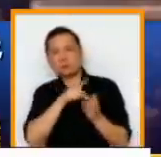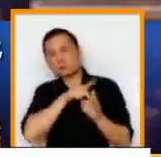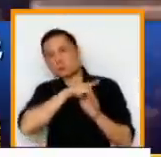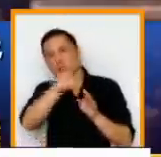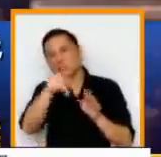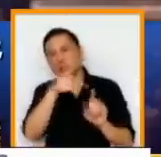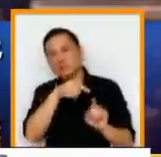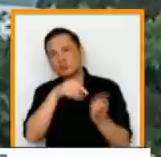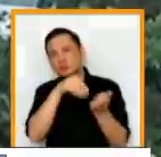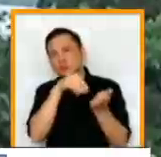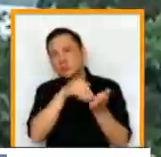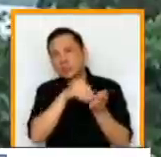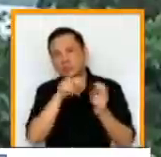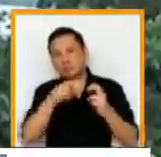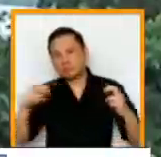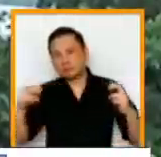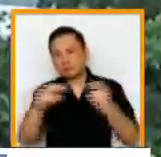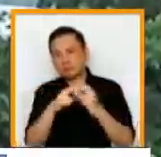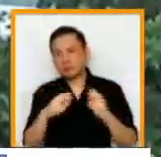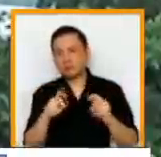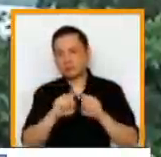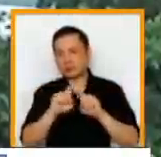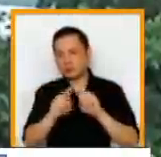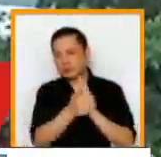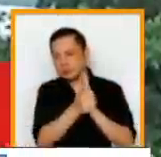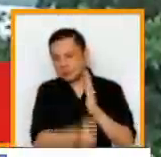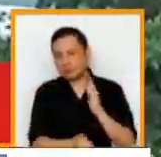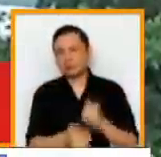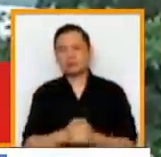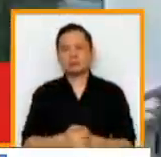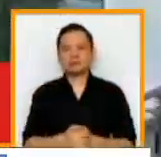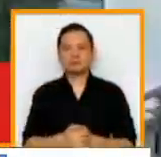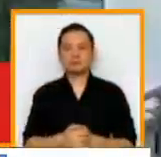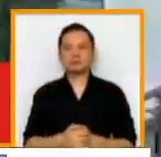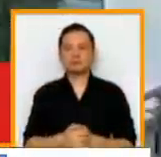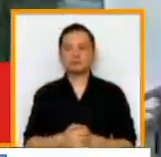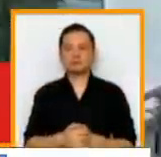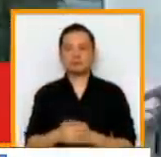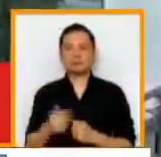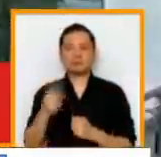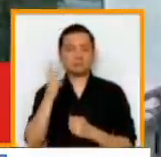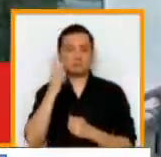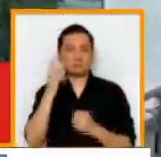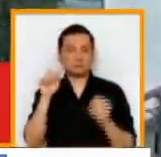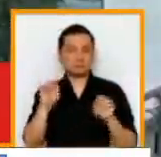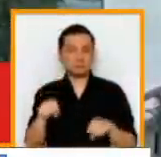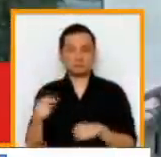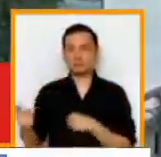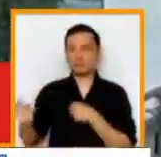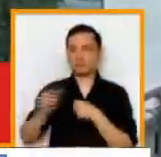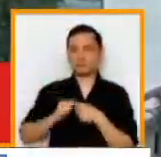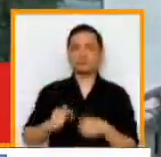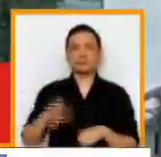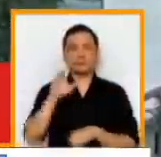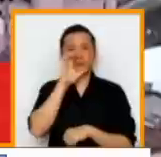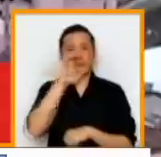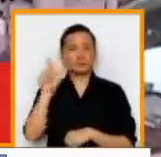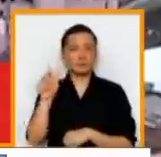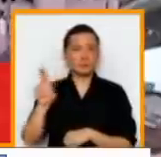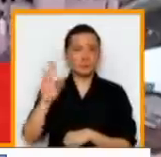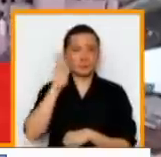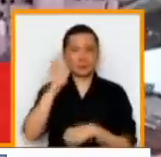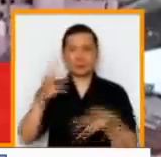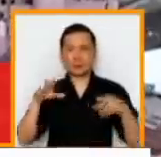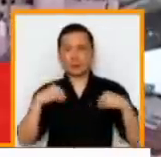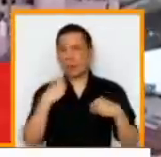sad. Nga, pwede ba? Sa mga hindi bakunado naman, tatanggapin daw ng Cebu City LGU ang RT-PCR test o saliva